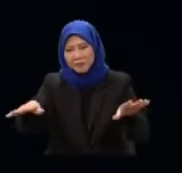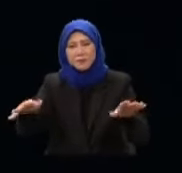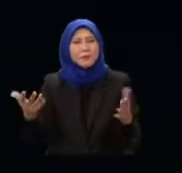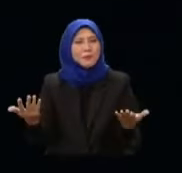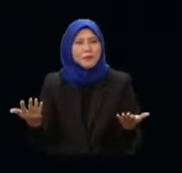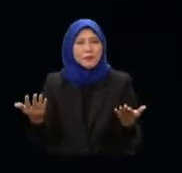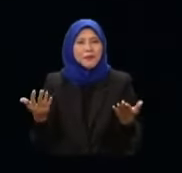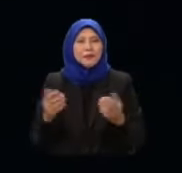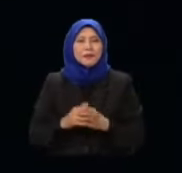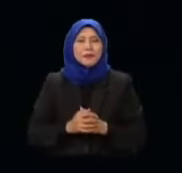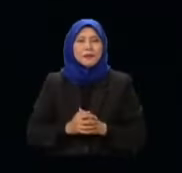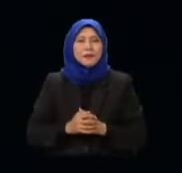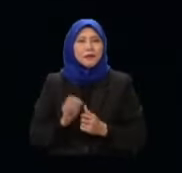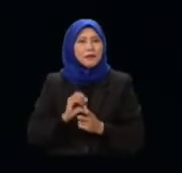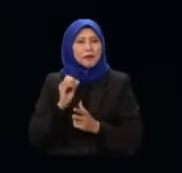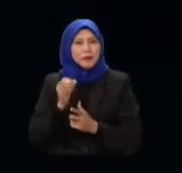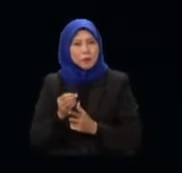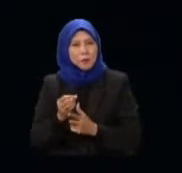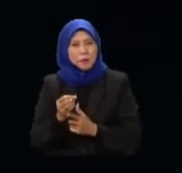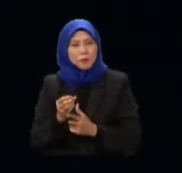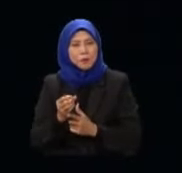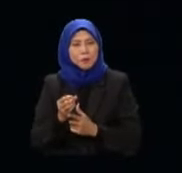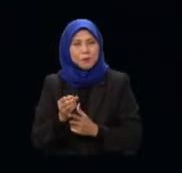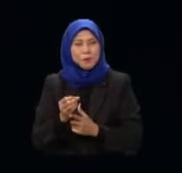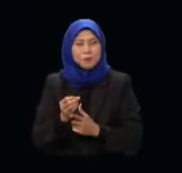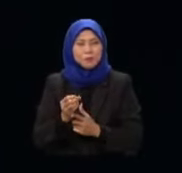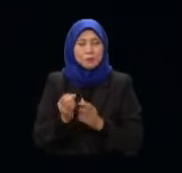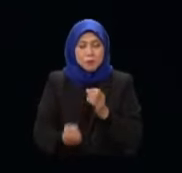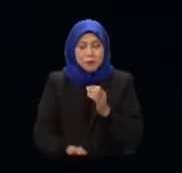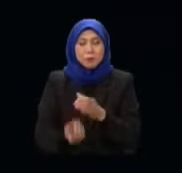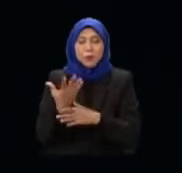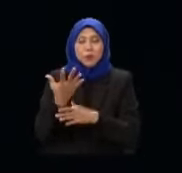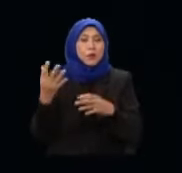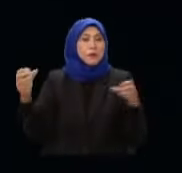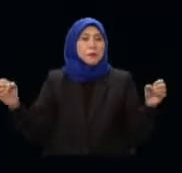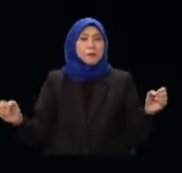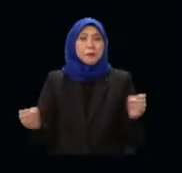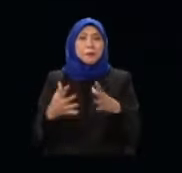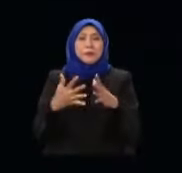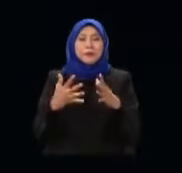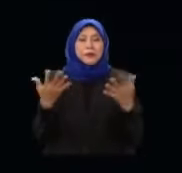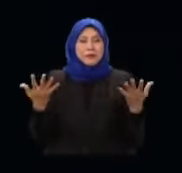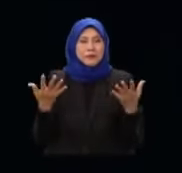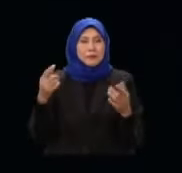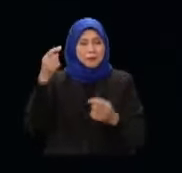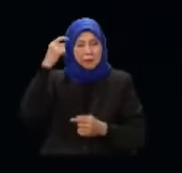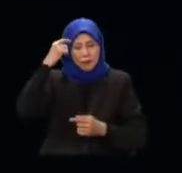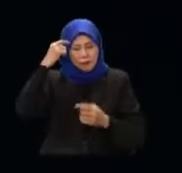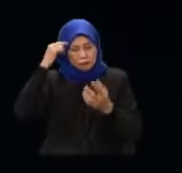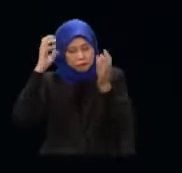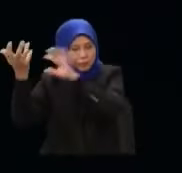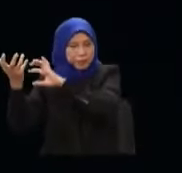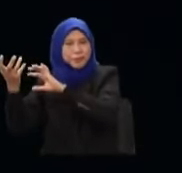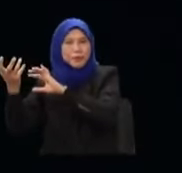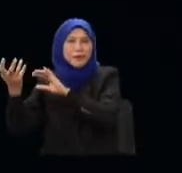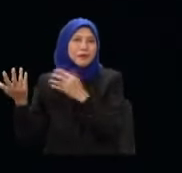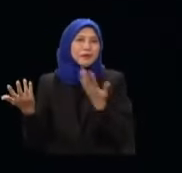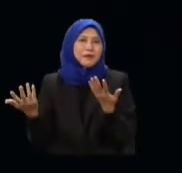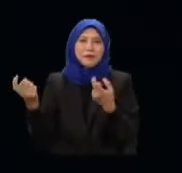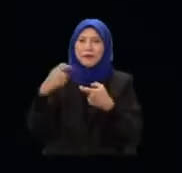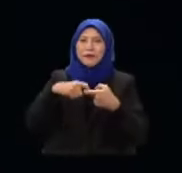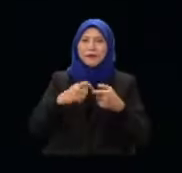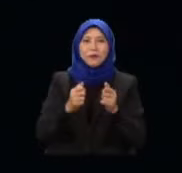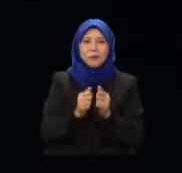ataupun Um ataupun alat propaganda yang nah menyesatkan pemikiran rakyat yang berkaitan